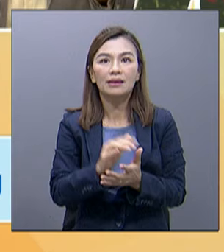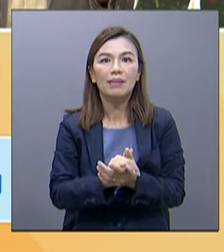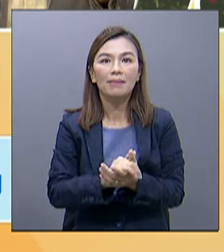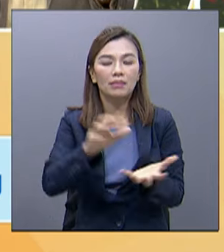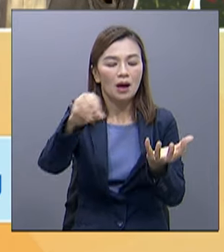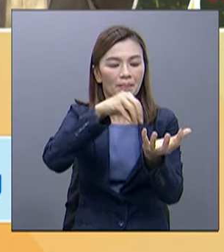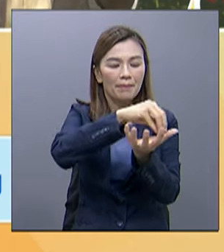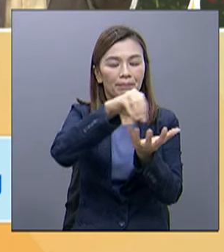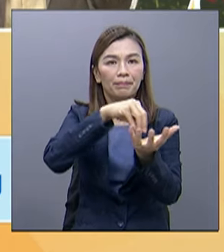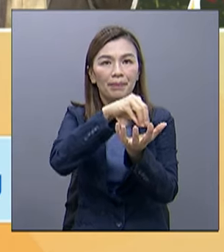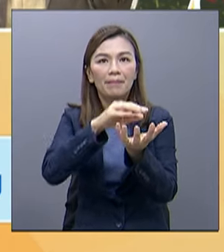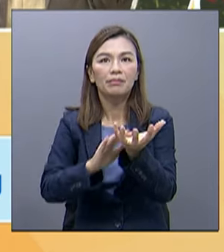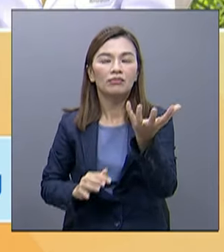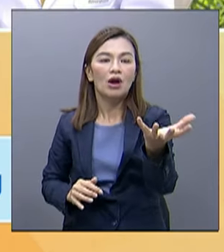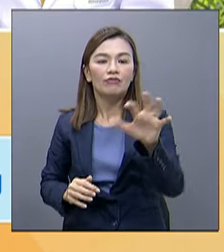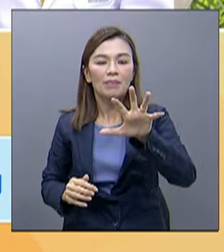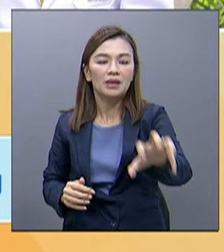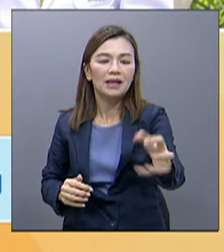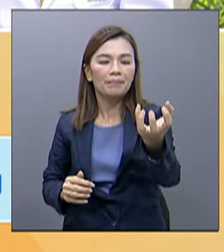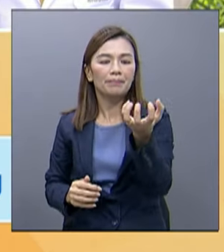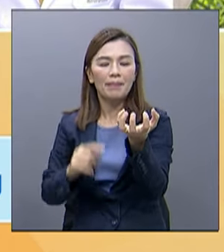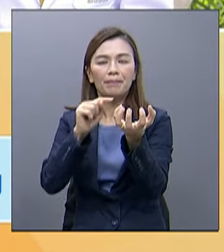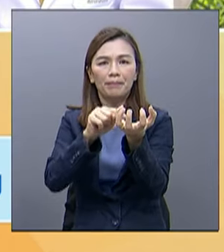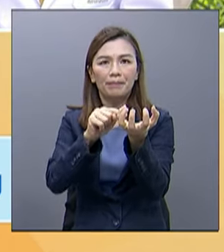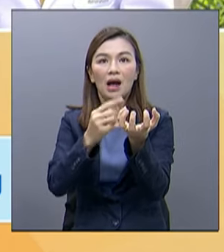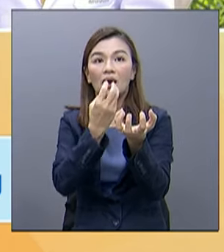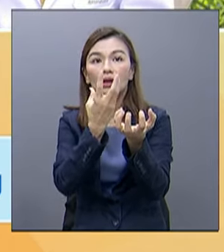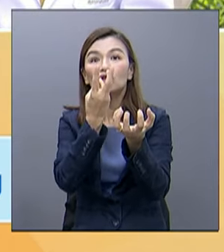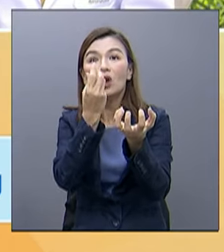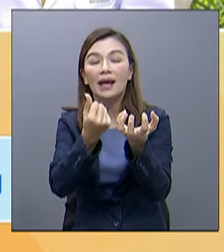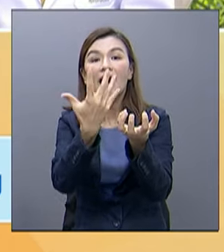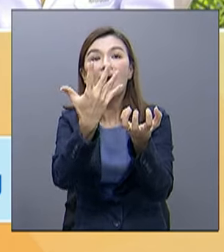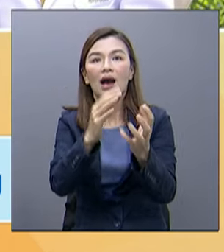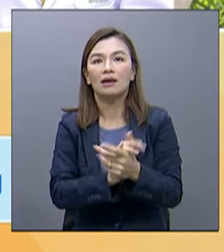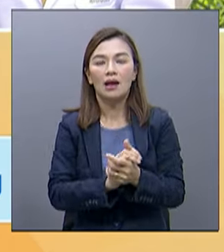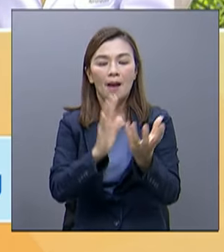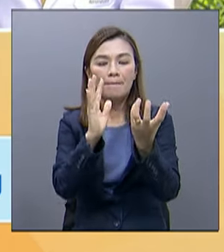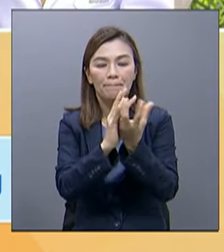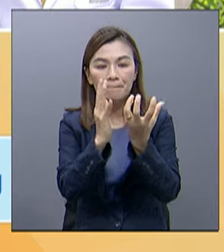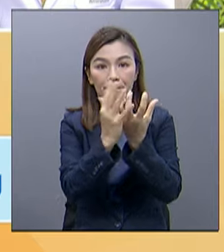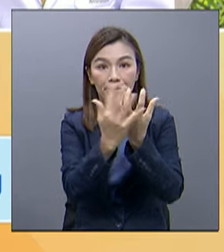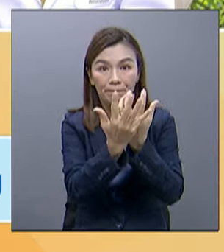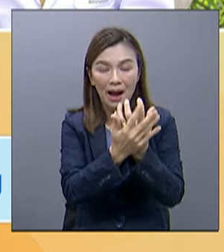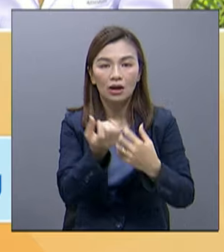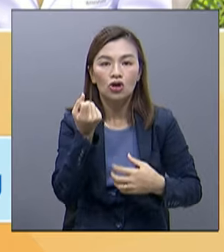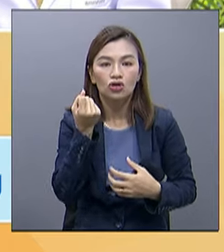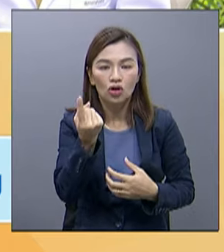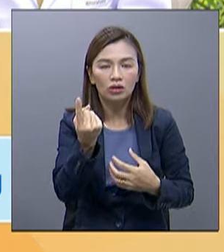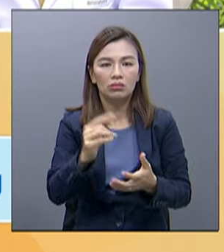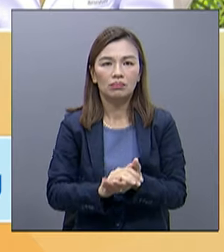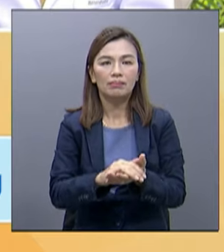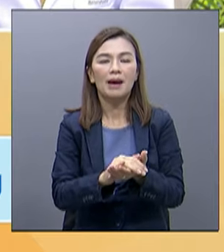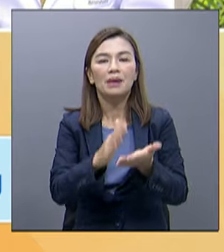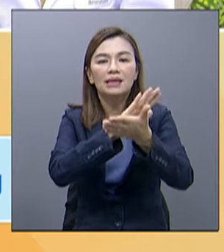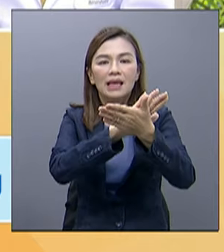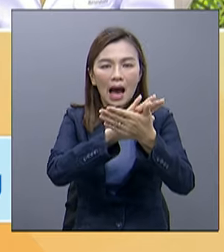ไปนั่งคิดคำนวณกรัอยู่เอาฝ่ามือเราฝ่ามือเนี่ยฮะแล้วผักเนี่ยเขาเป็นผักสดสุกสะอาดปราศจากภัยครับไม่มีสิงปนเปื้อนอย่าง